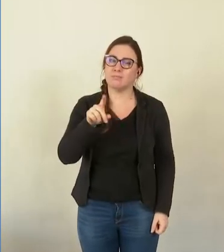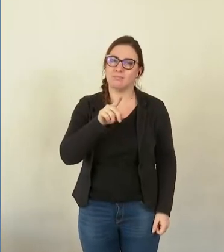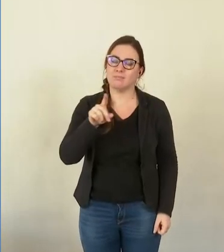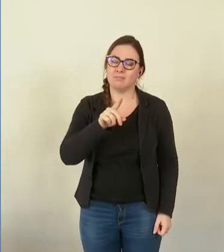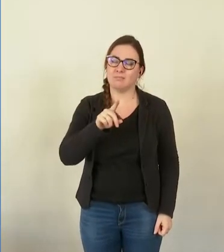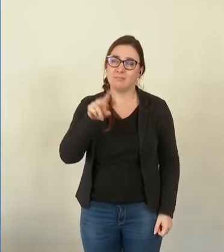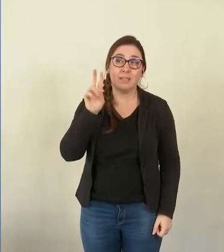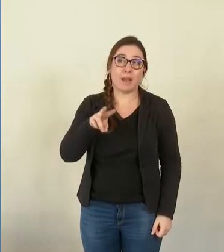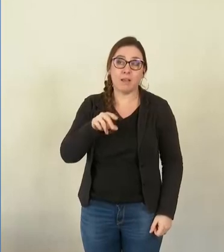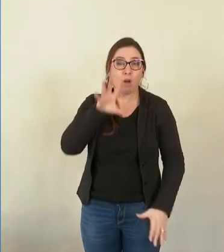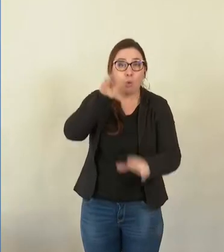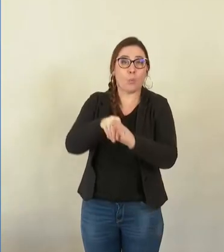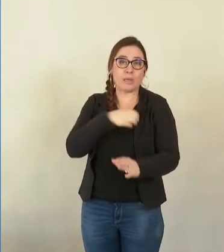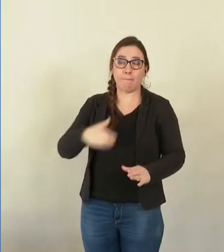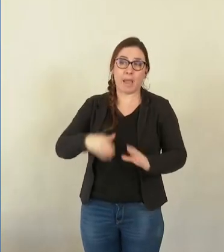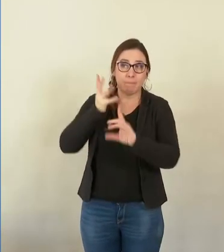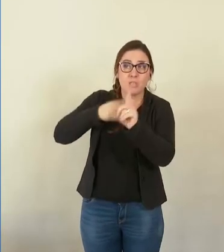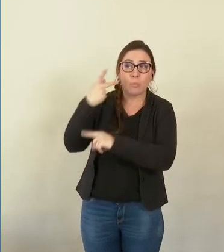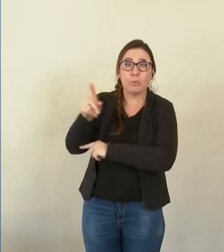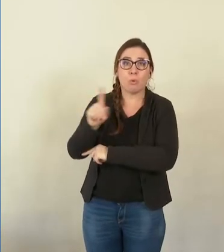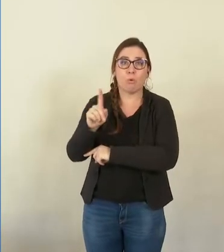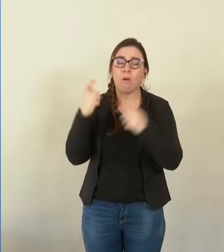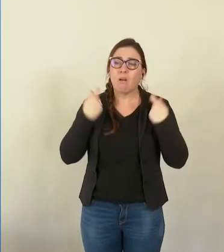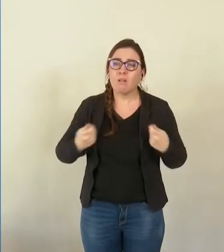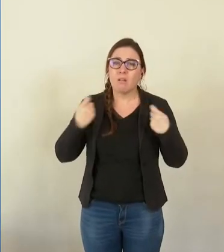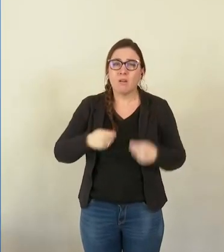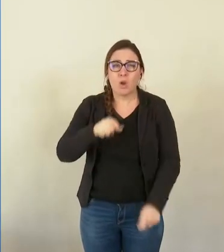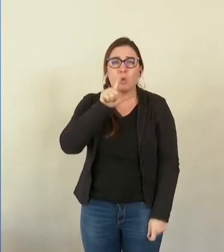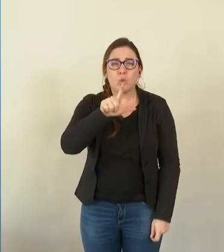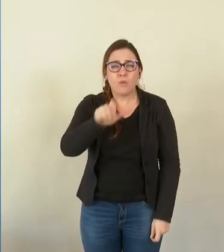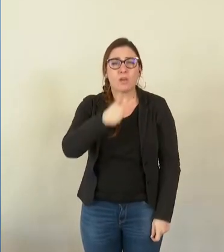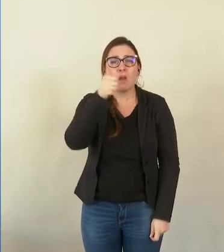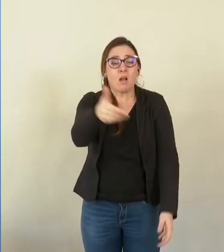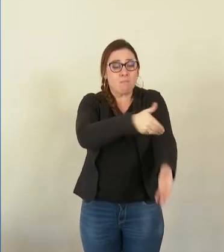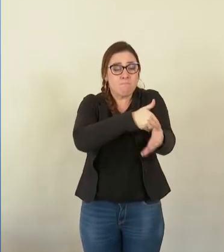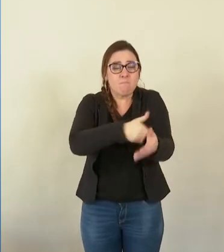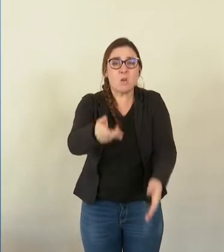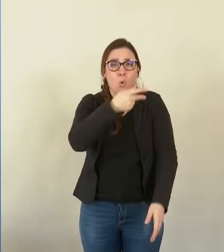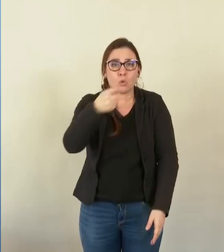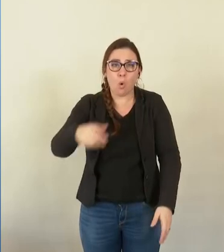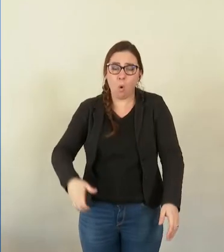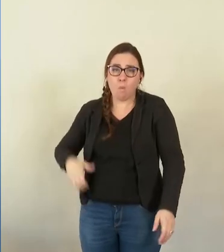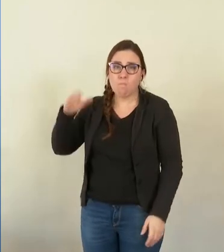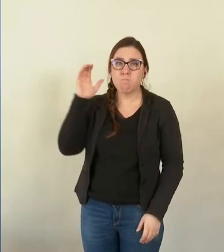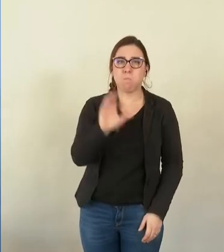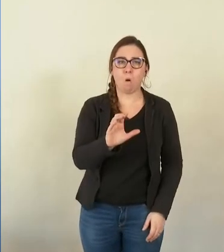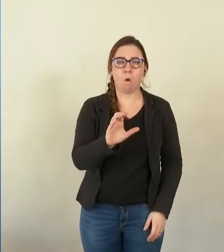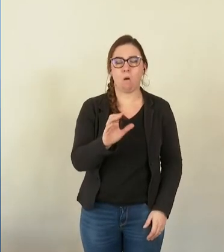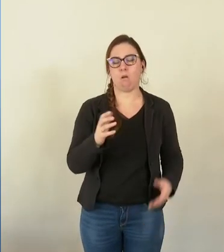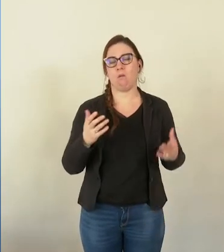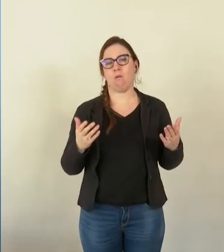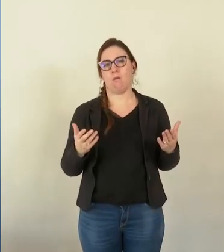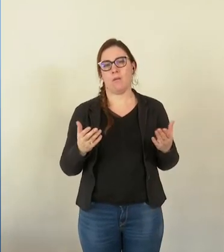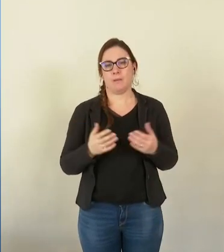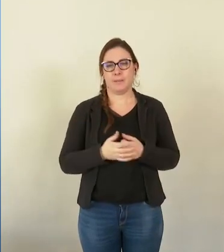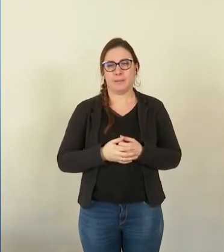champ de vos obligations et qui coûte vous l'avez indiqué 2,1 million d'euros à la ville de Grenoble et